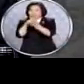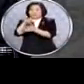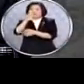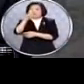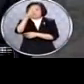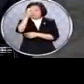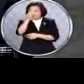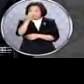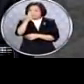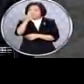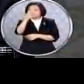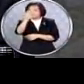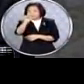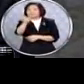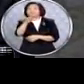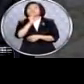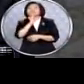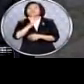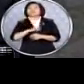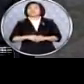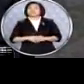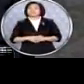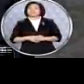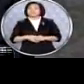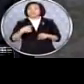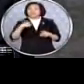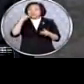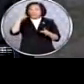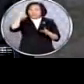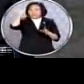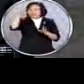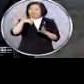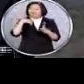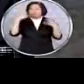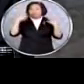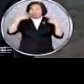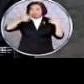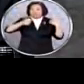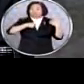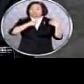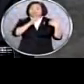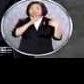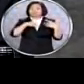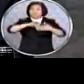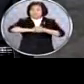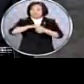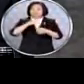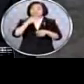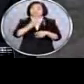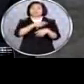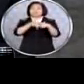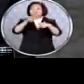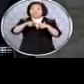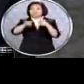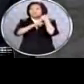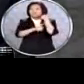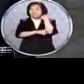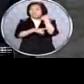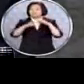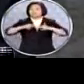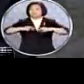情。但是如果我将来要执政，我会说要推动公共债务法的修订，修正财